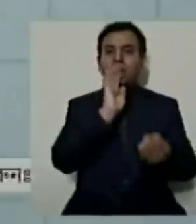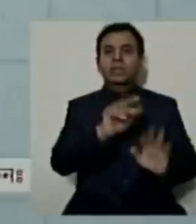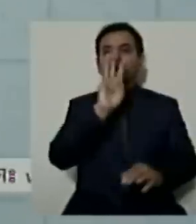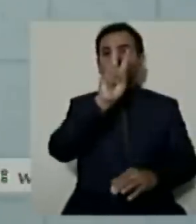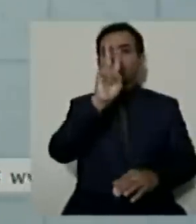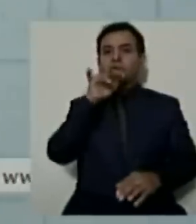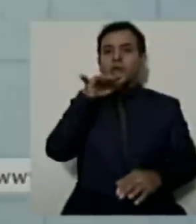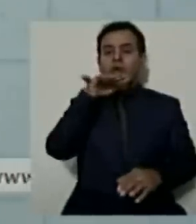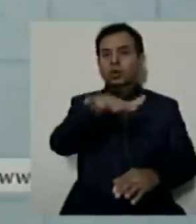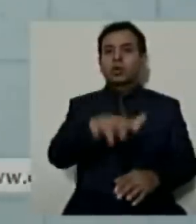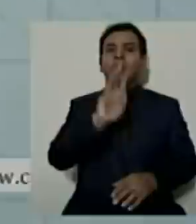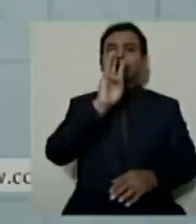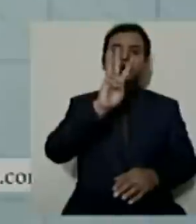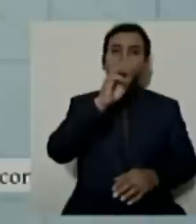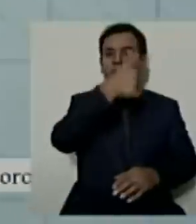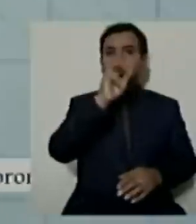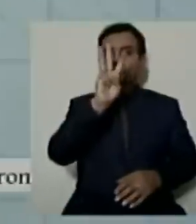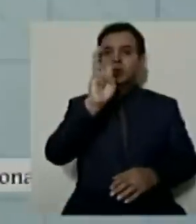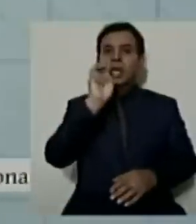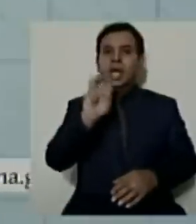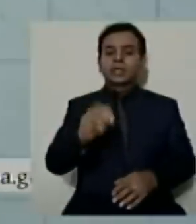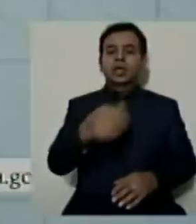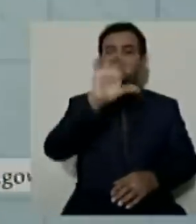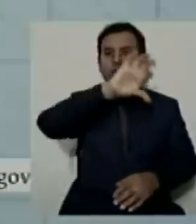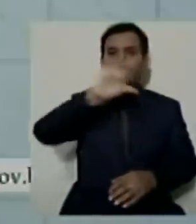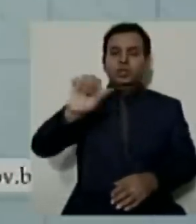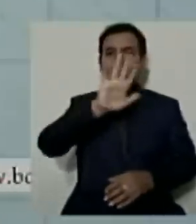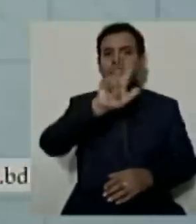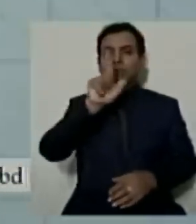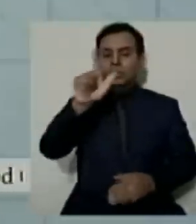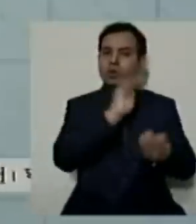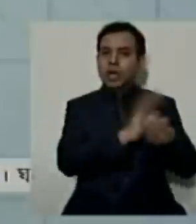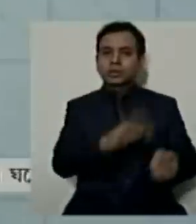গত 24 ঘন্টায় নতুন কোন পিপি সংগৃহীত হয় নাই, তবে বিতরণ হয়েছে